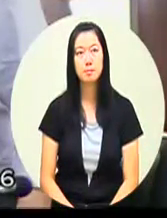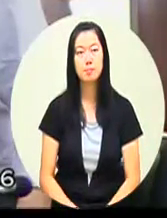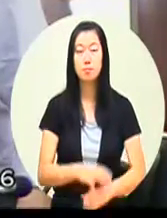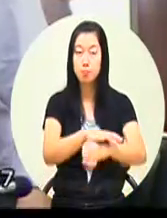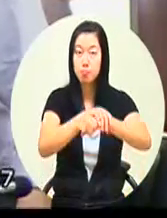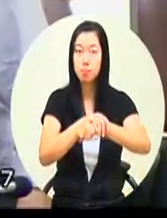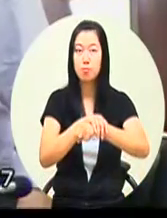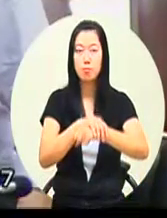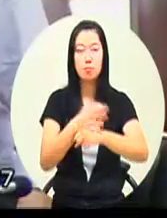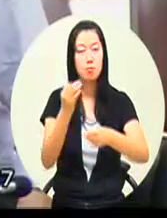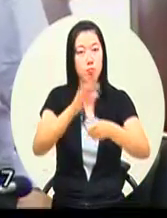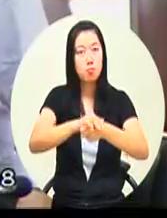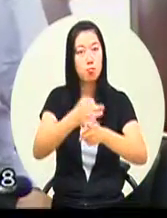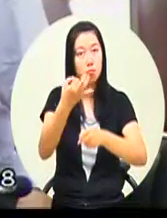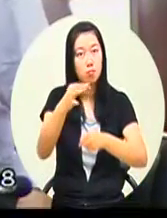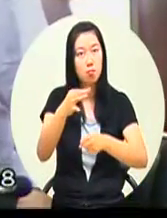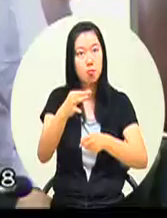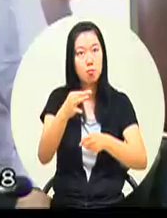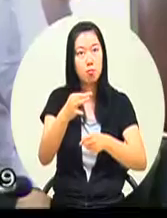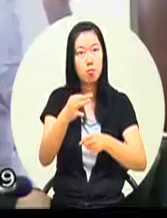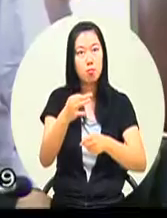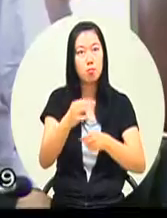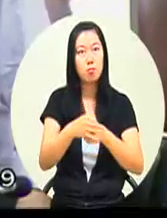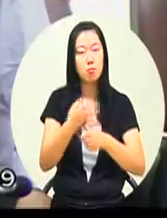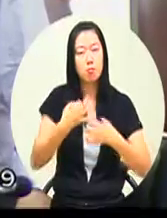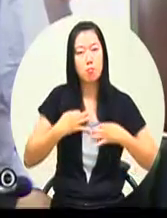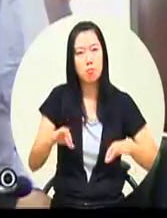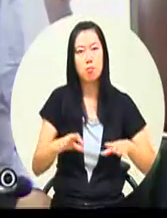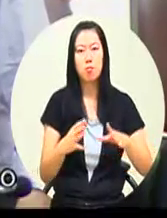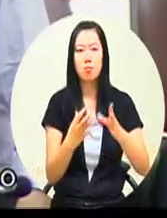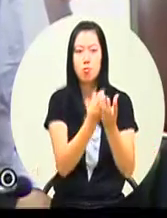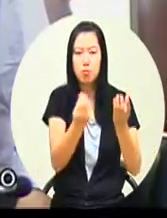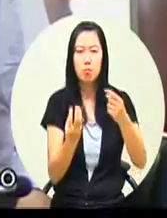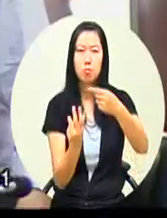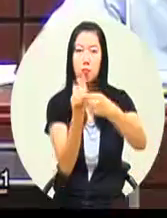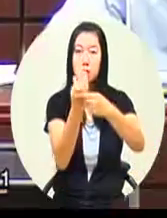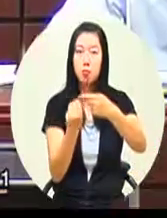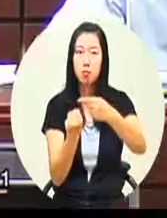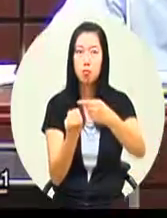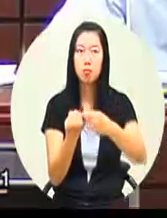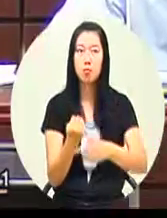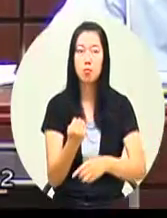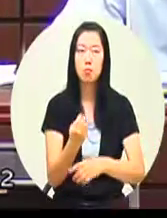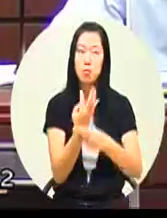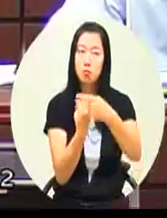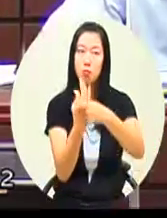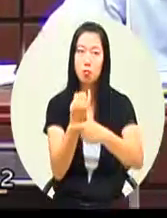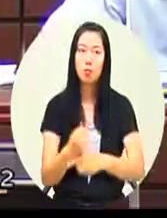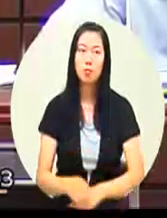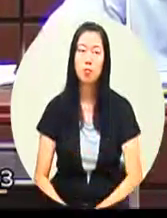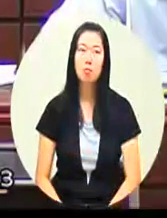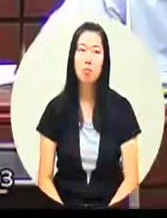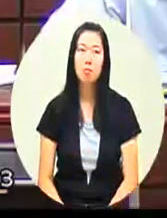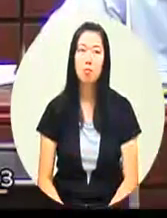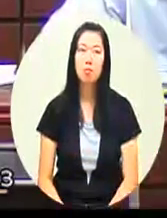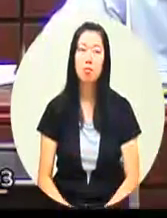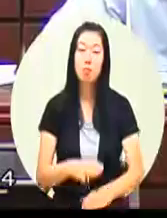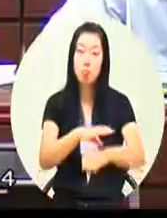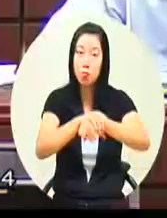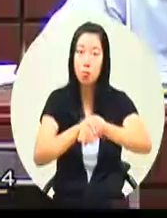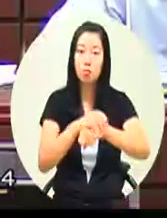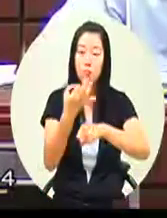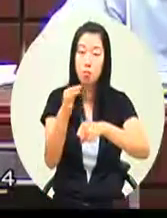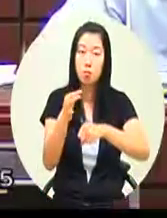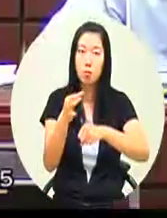救助金 啊，救助金能够补偿他们损失是大概占多少成？ 哎，所谓救助金呢、啊？哦，他比